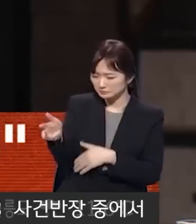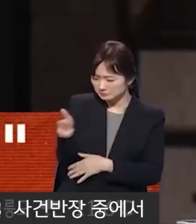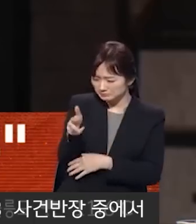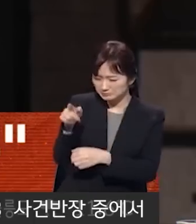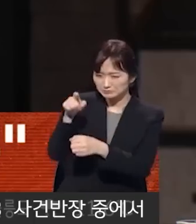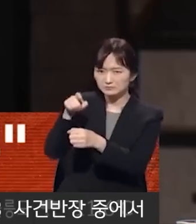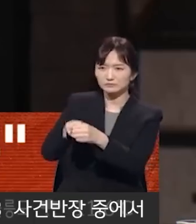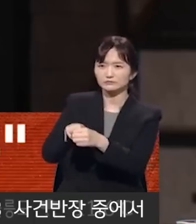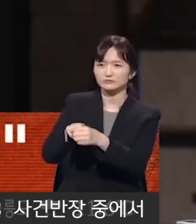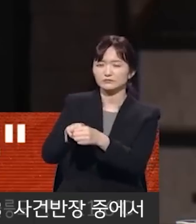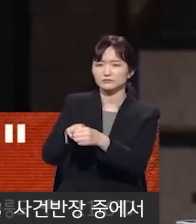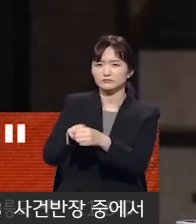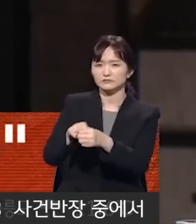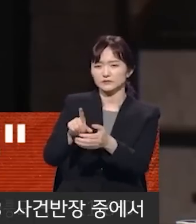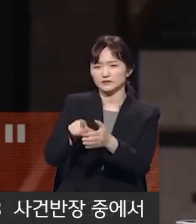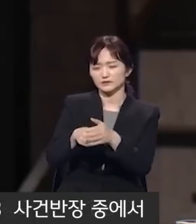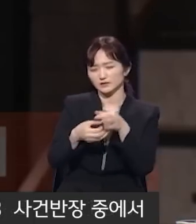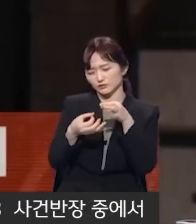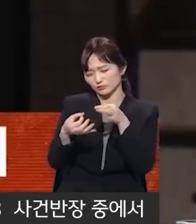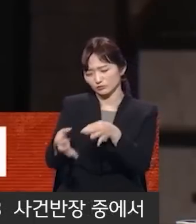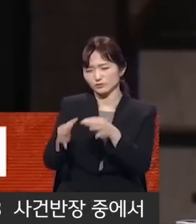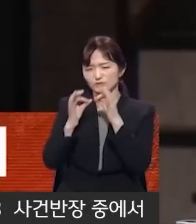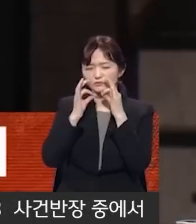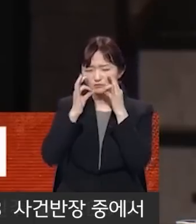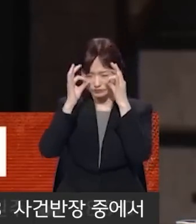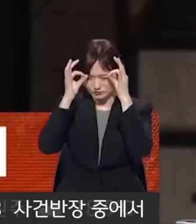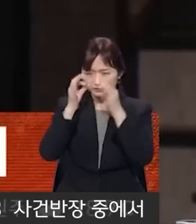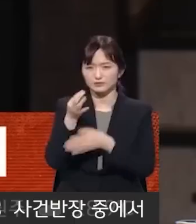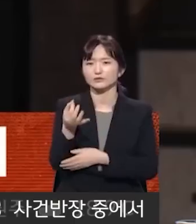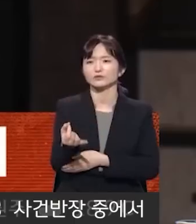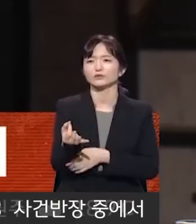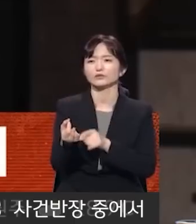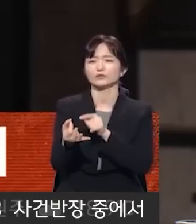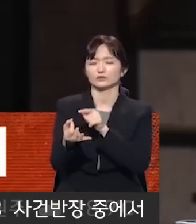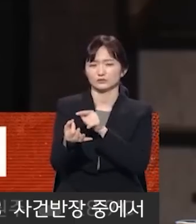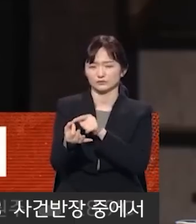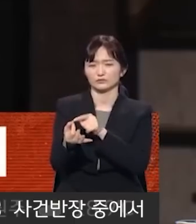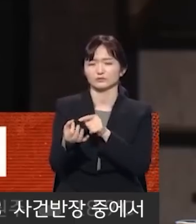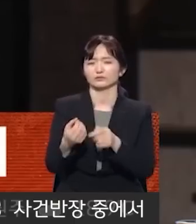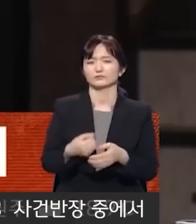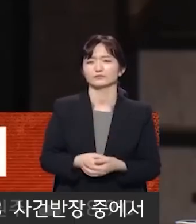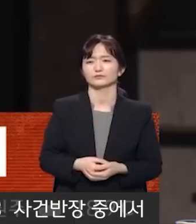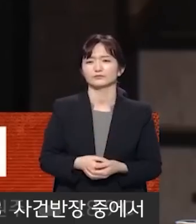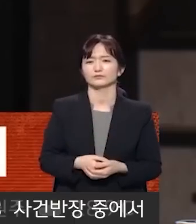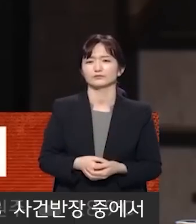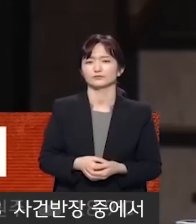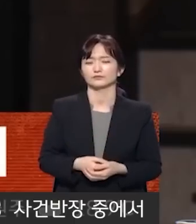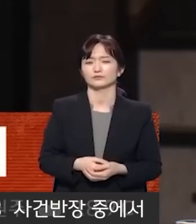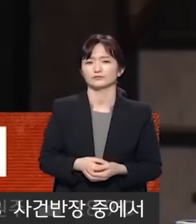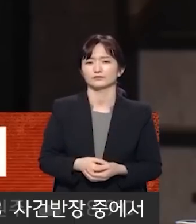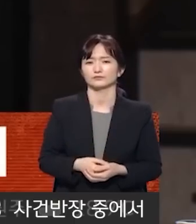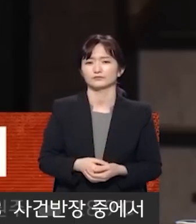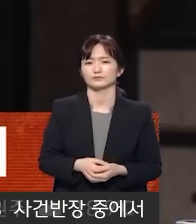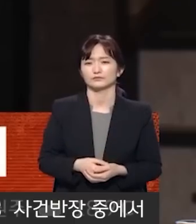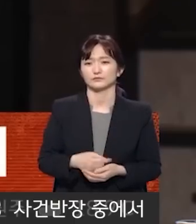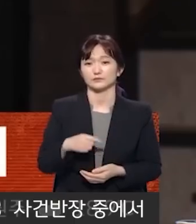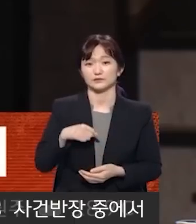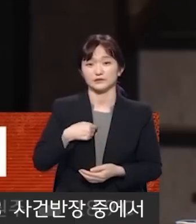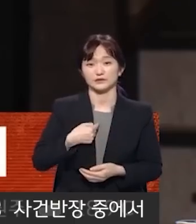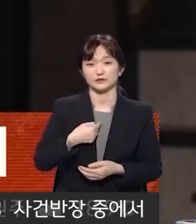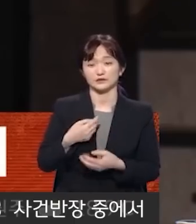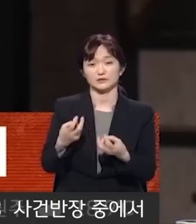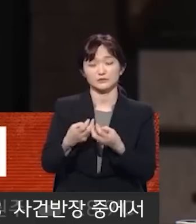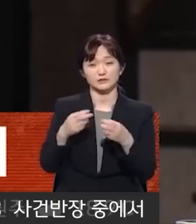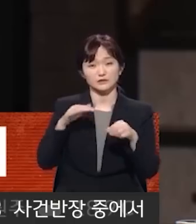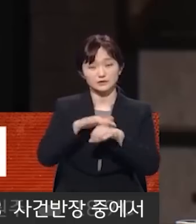위해서 드린 시간과 노력 그리고 이제 금전적인 거 이런 것들이 상당히 그 어떻게 보면은 자기 나름대로는